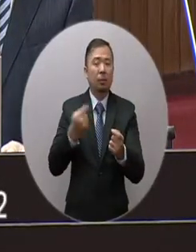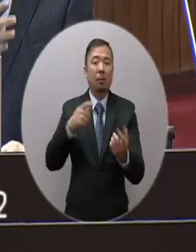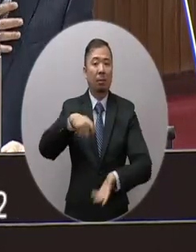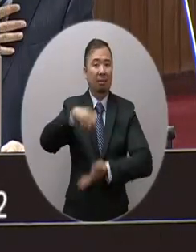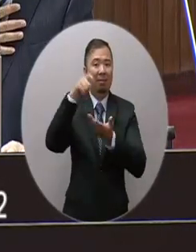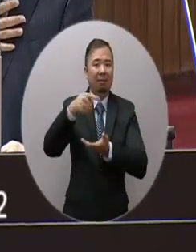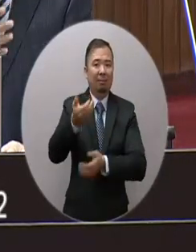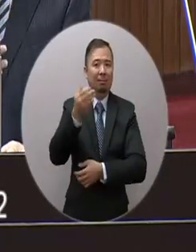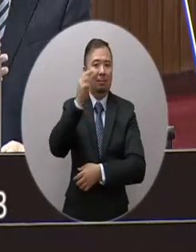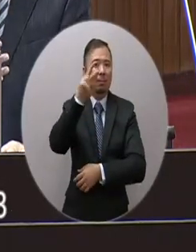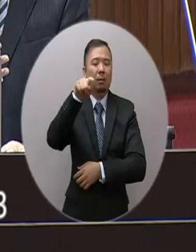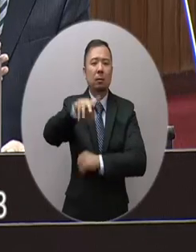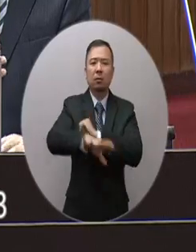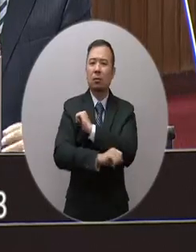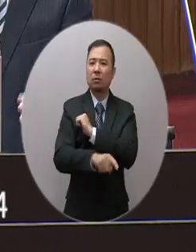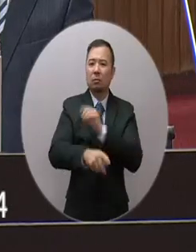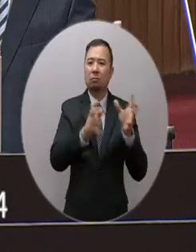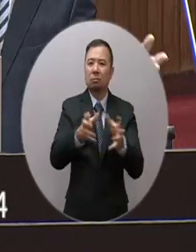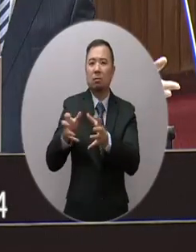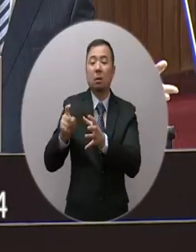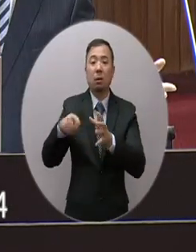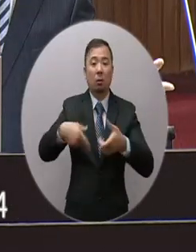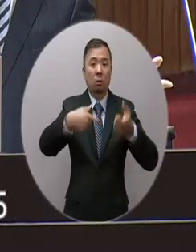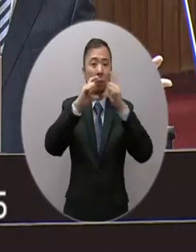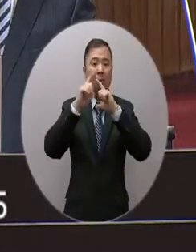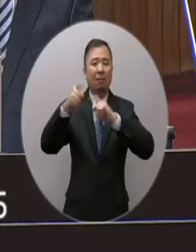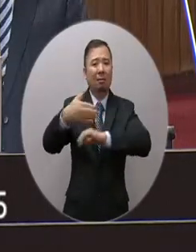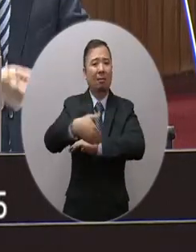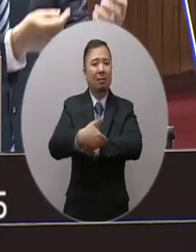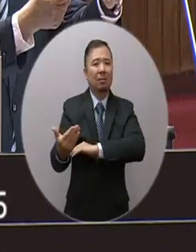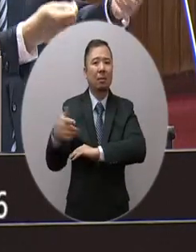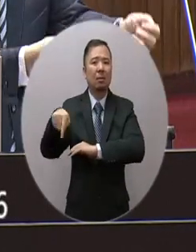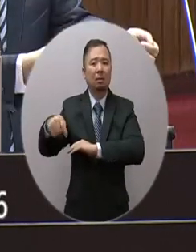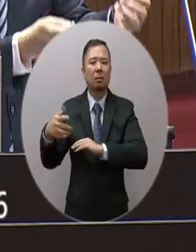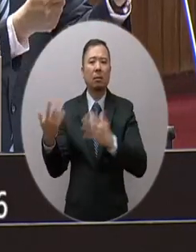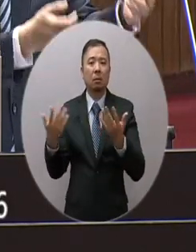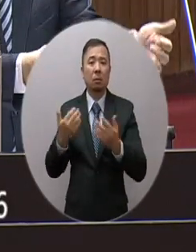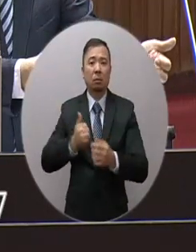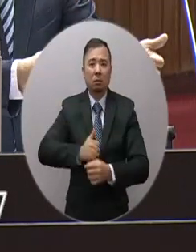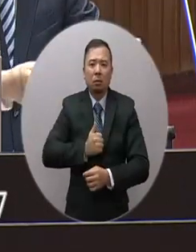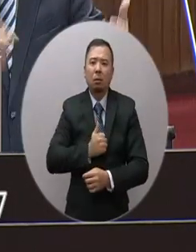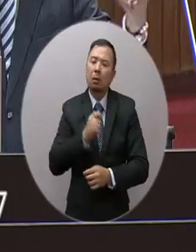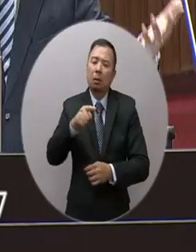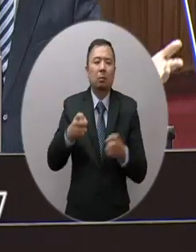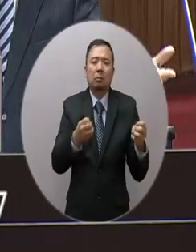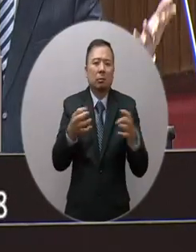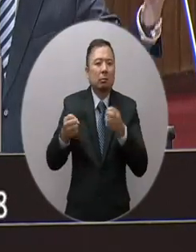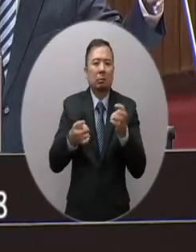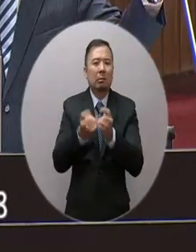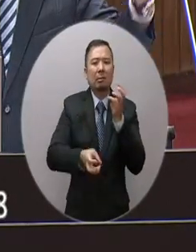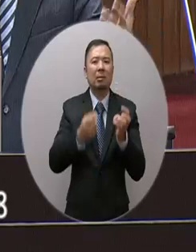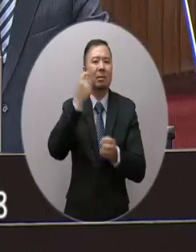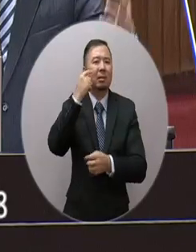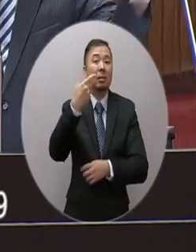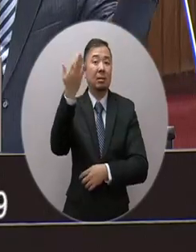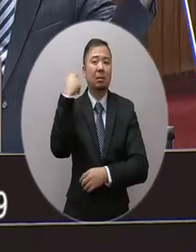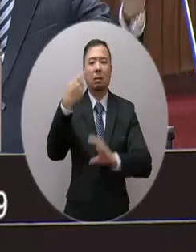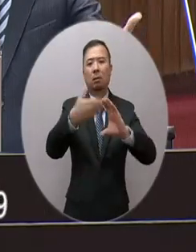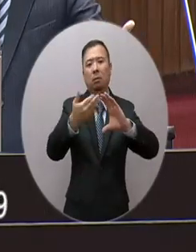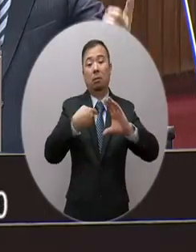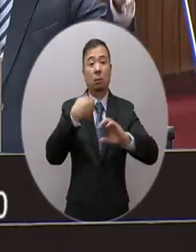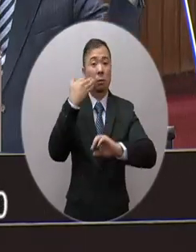建设的时候，回到地方，坦白讲，没跟我清楚嘛，太困难。因为那时候每天大家可能打开电视上看到的就是纷